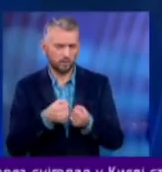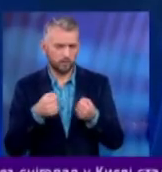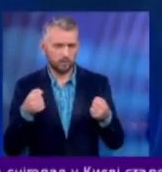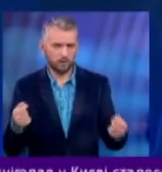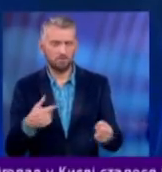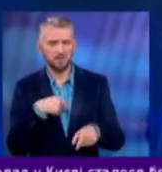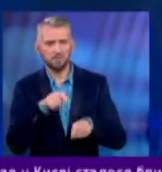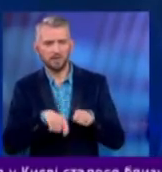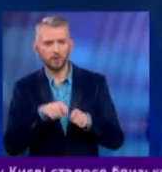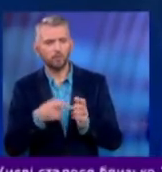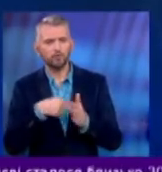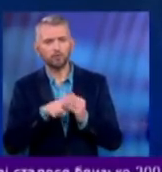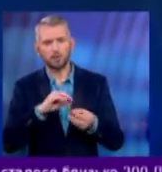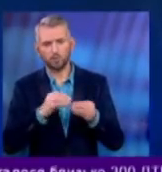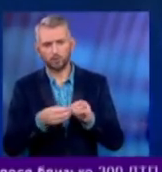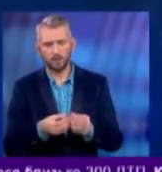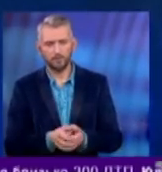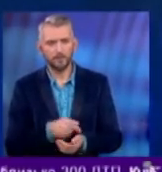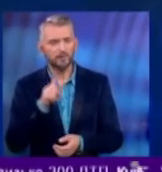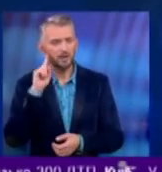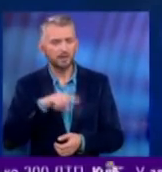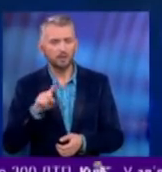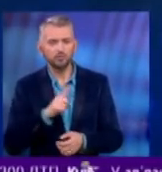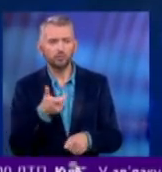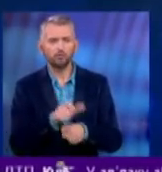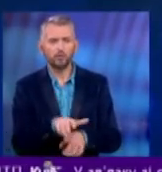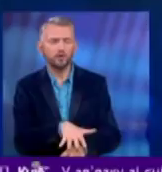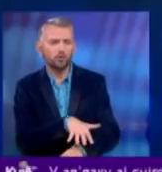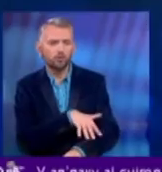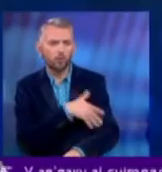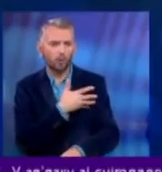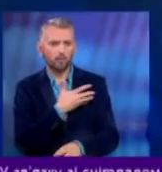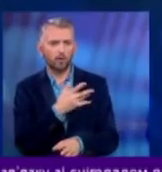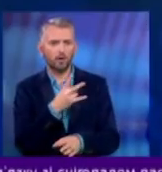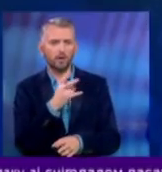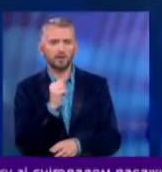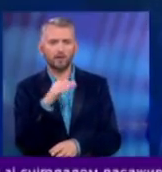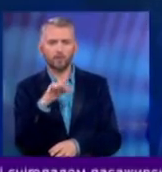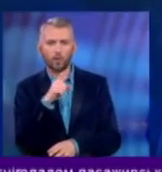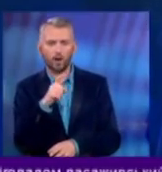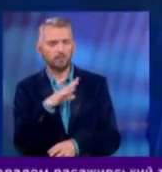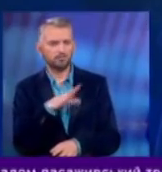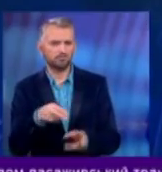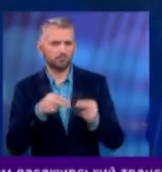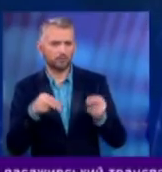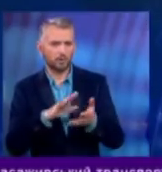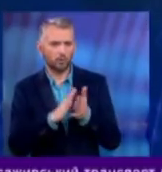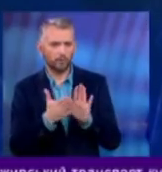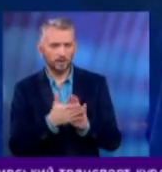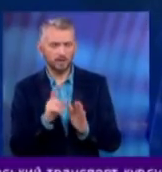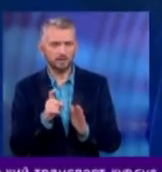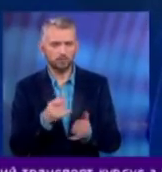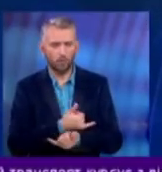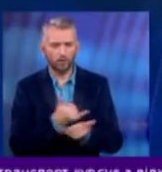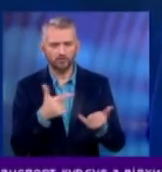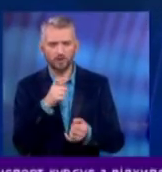великий, ми перевіримо, в чому там проблема. Ви знаєте, що досить довго Нафтогаз не укладав договір із постачання